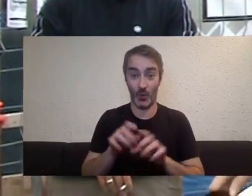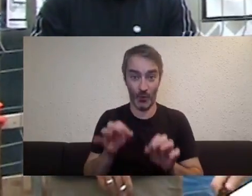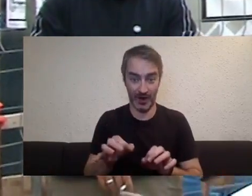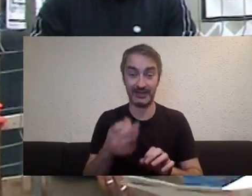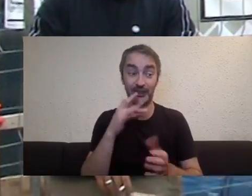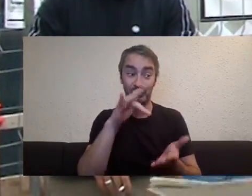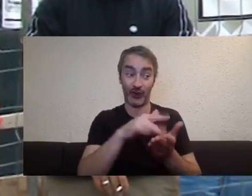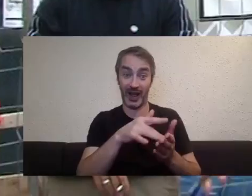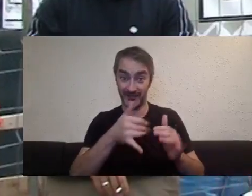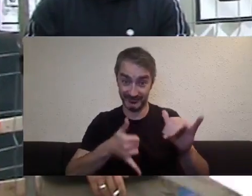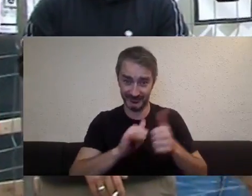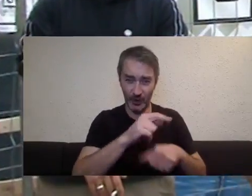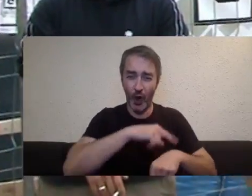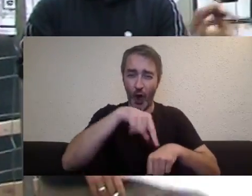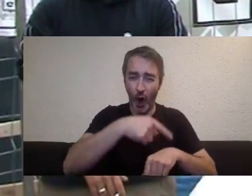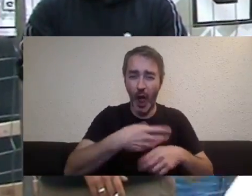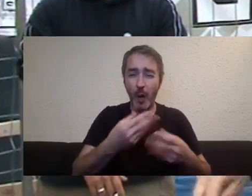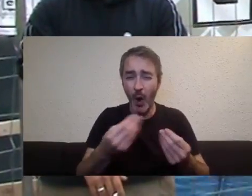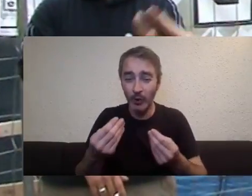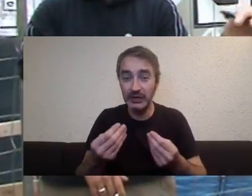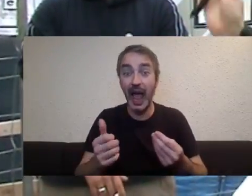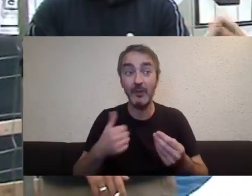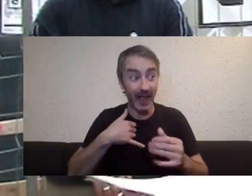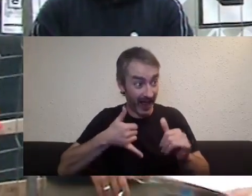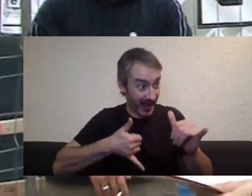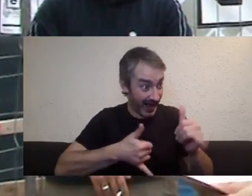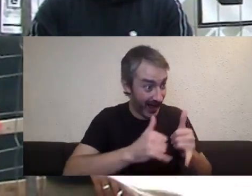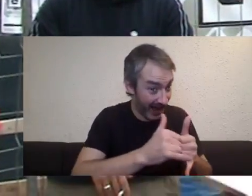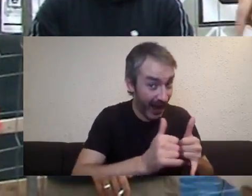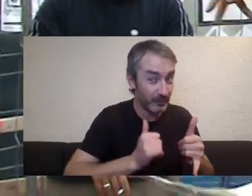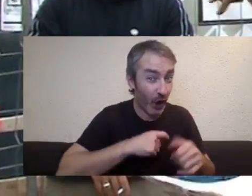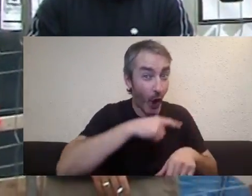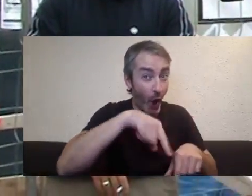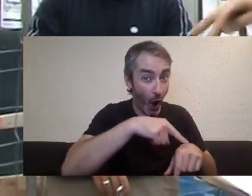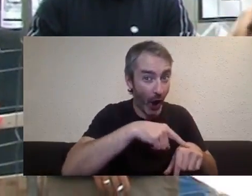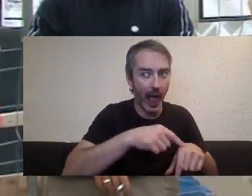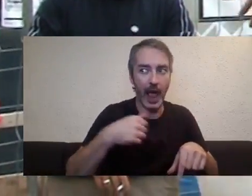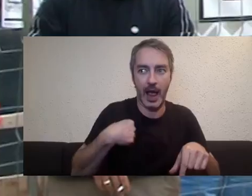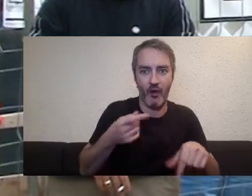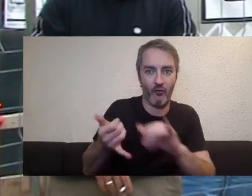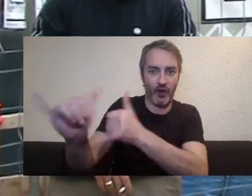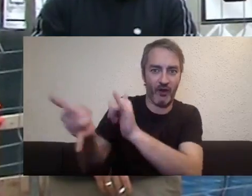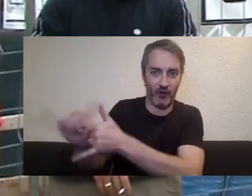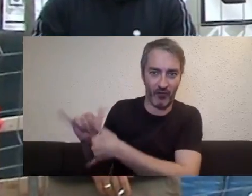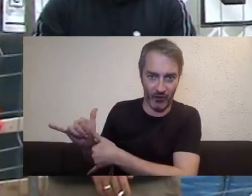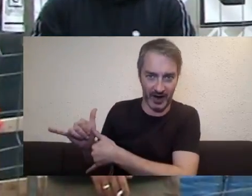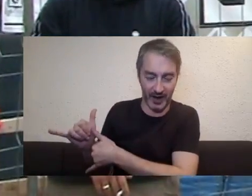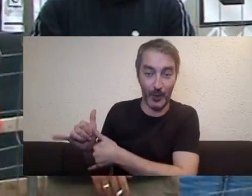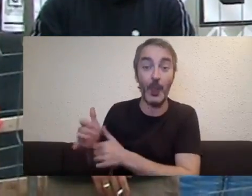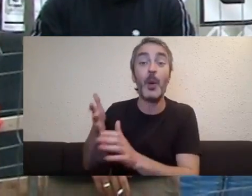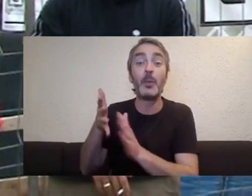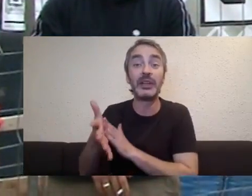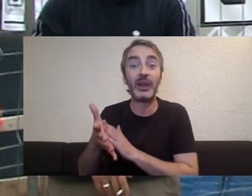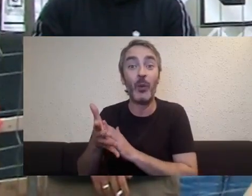el desallotjament aquest, com va durar tantes hores, van aprofitar i van desallotjar dues altres cases més del barri mentre tenien la gent